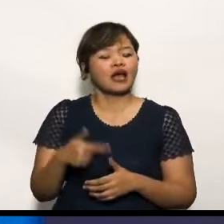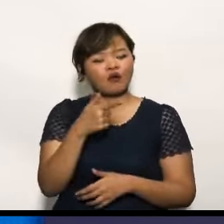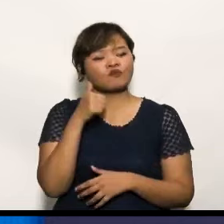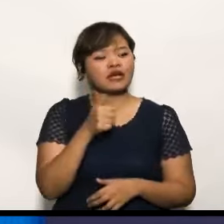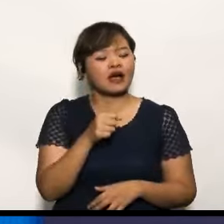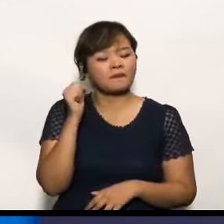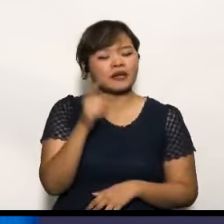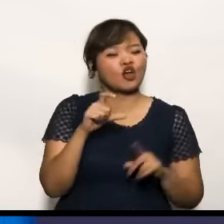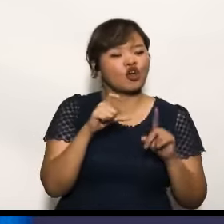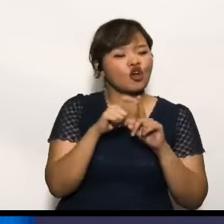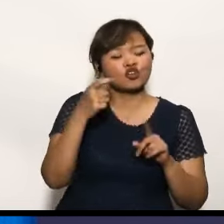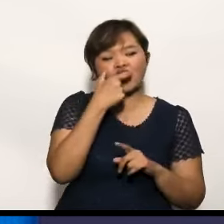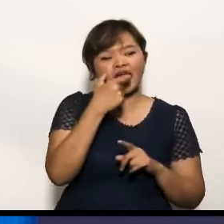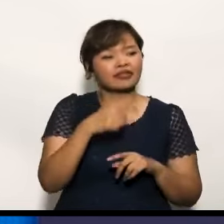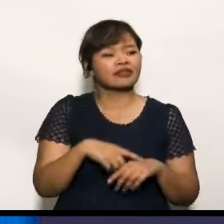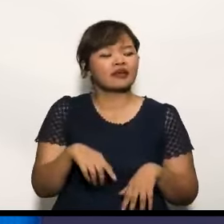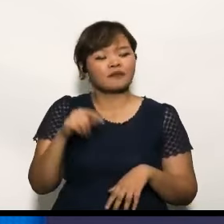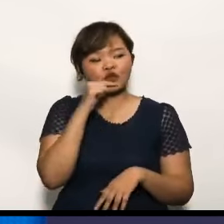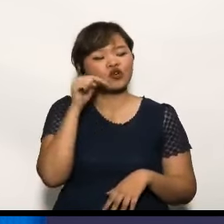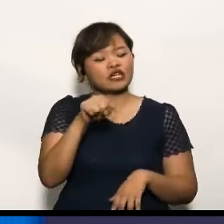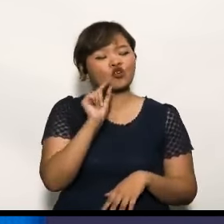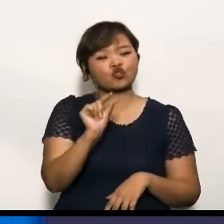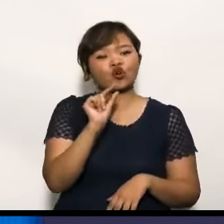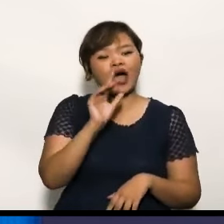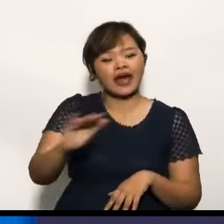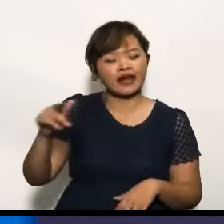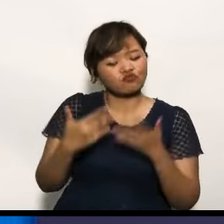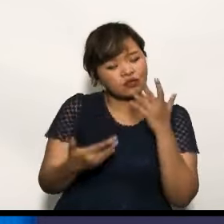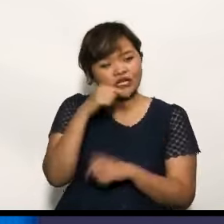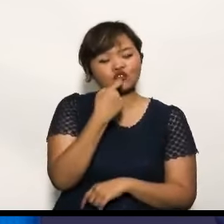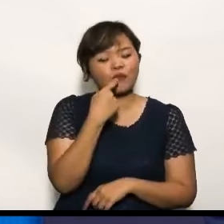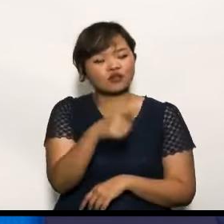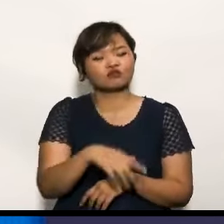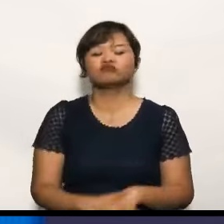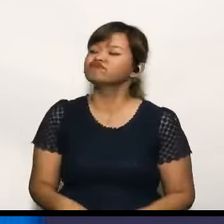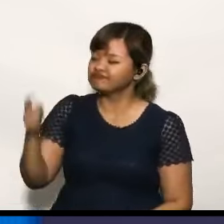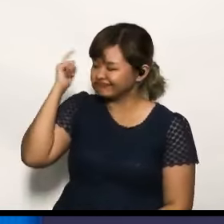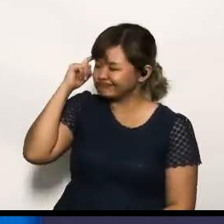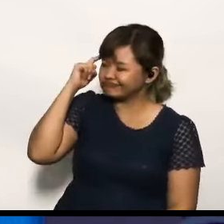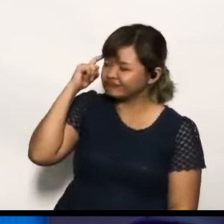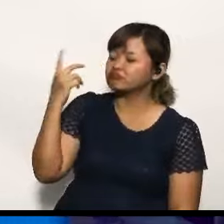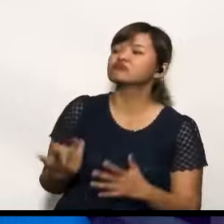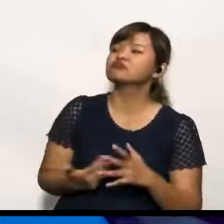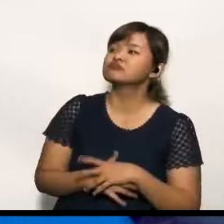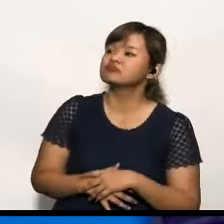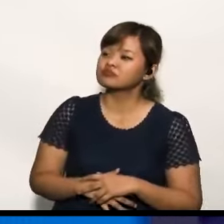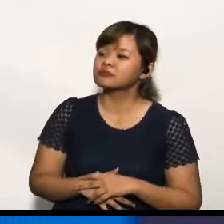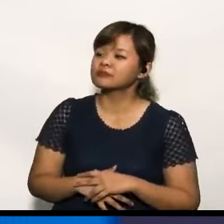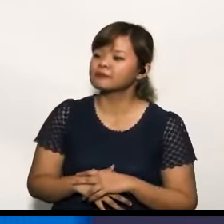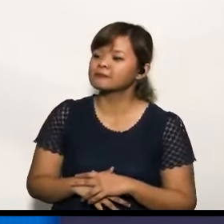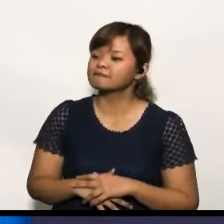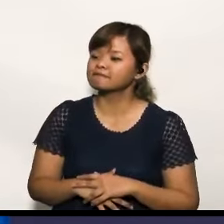donuts? Bawa donat minggu ini buat anak-anak. And di situ dia kayak baru berpikir,